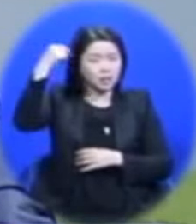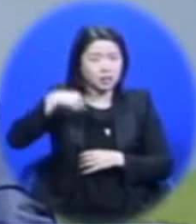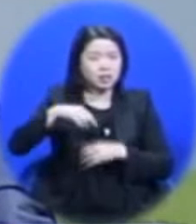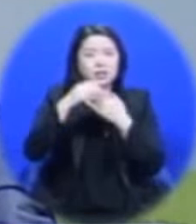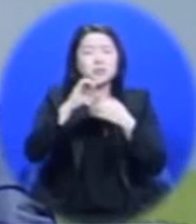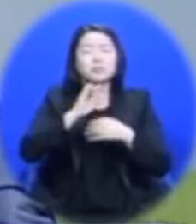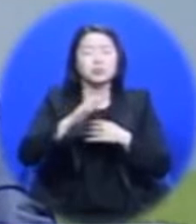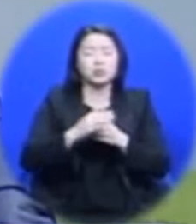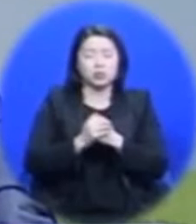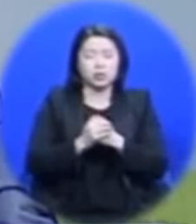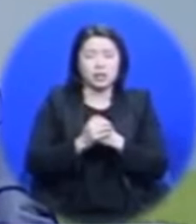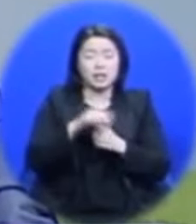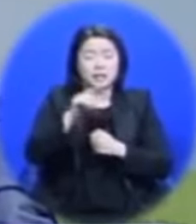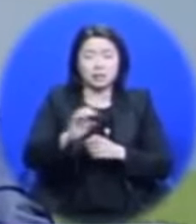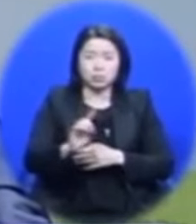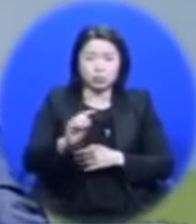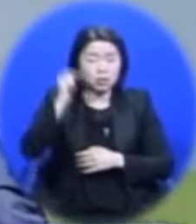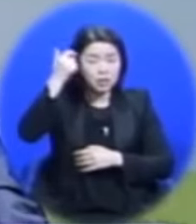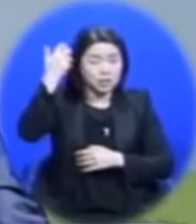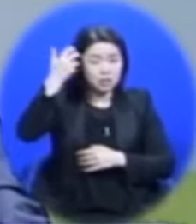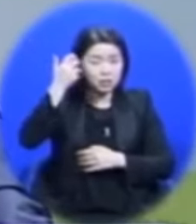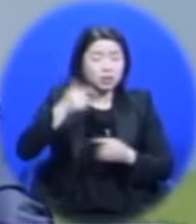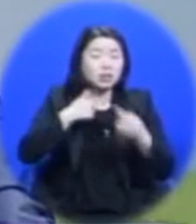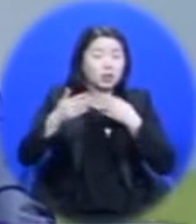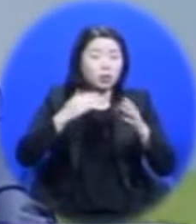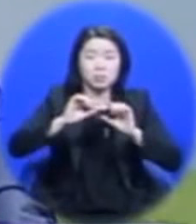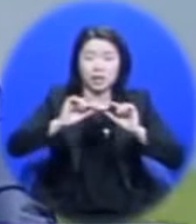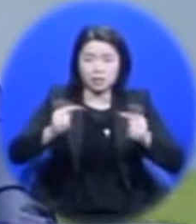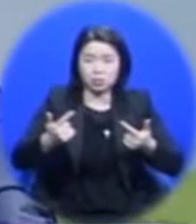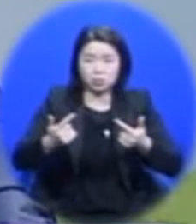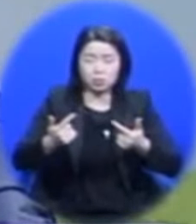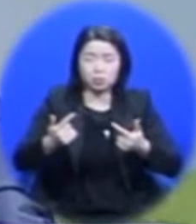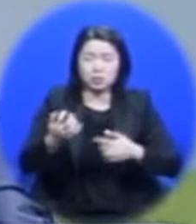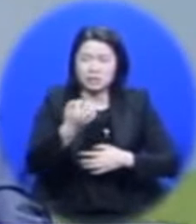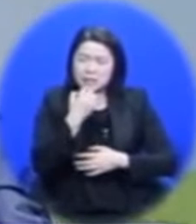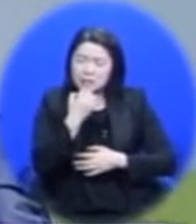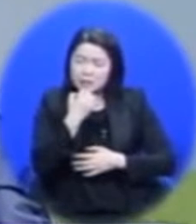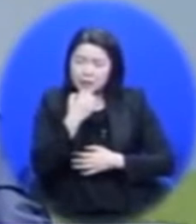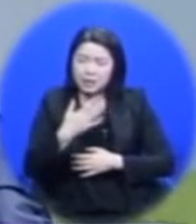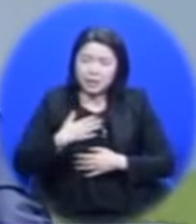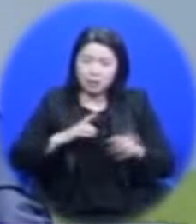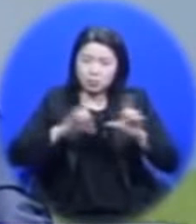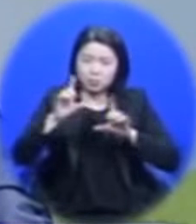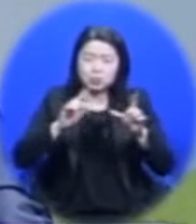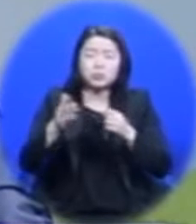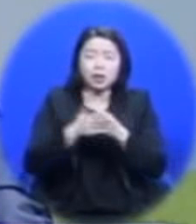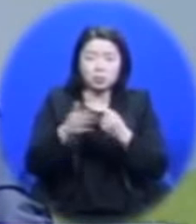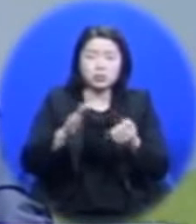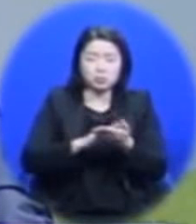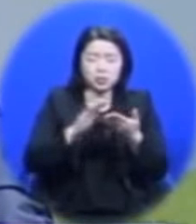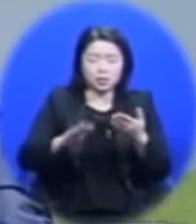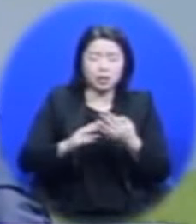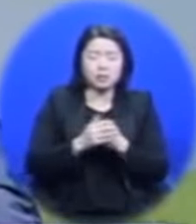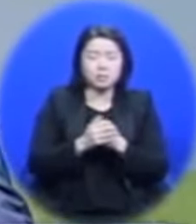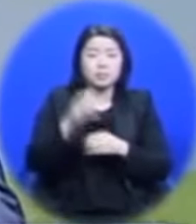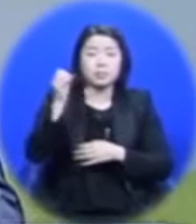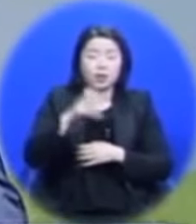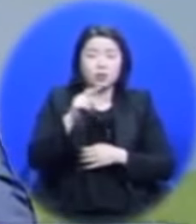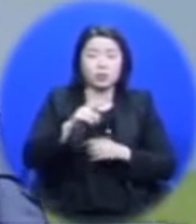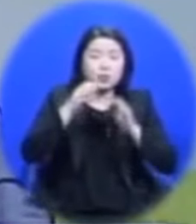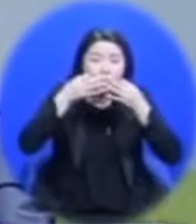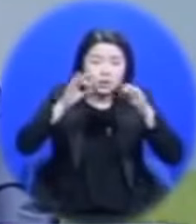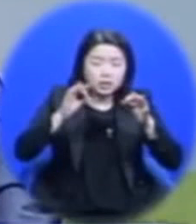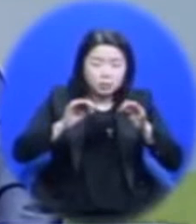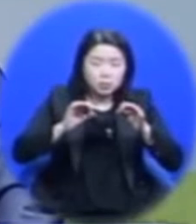전부였습니다. 그것은 무슨 영적인 체험이 아니고 우스꽝스러운 내 자세 때문이었습니다. 그리고 금요일